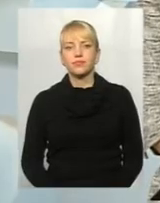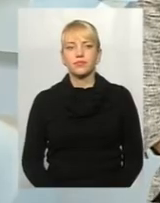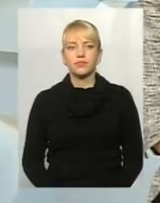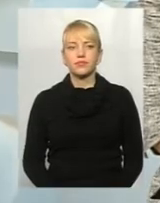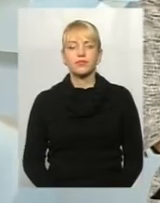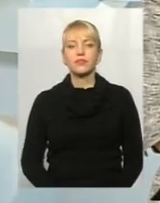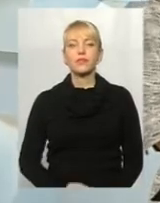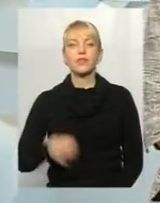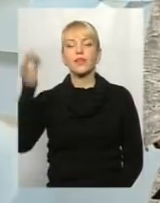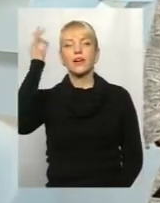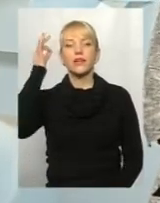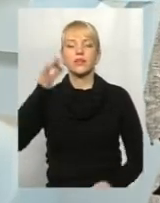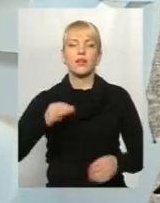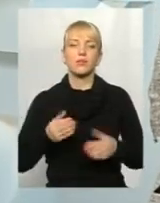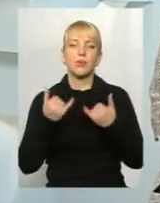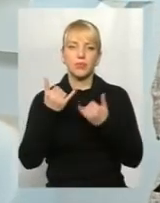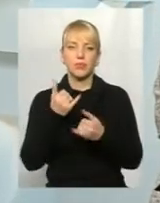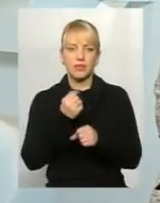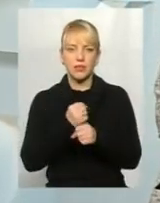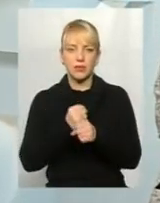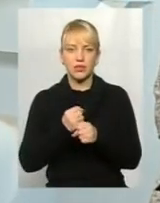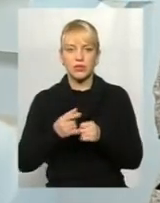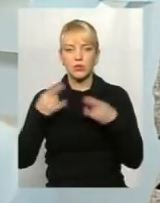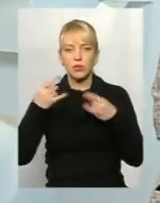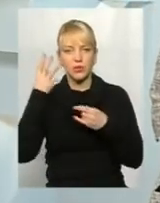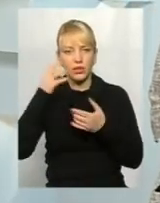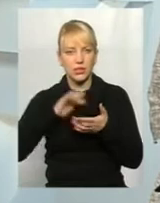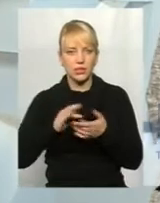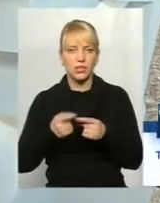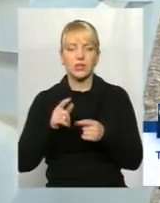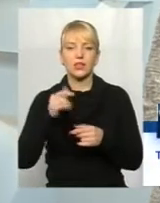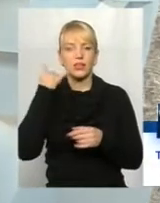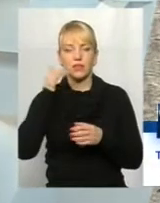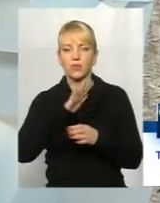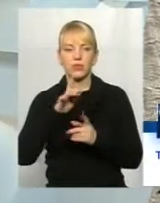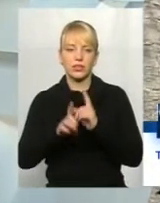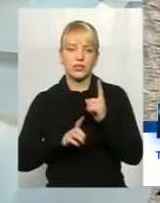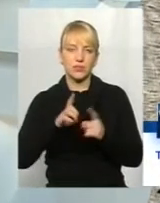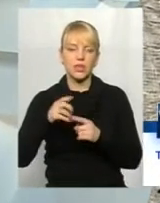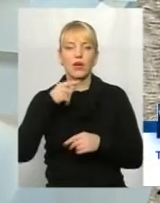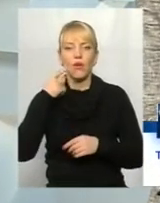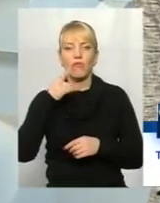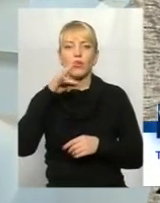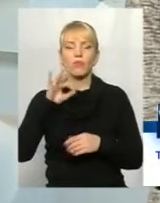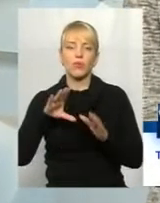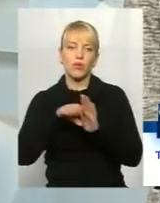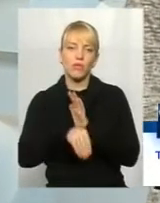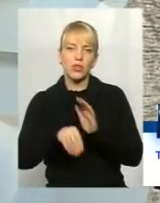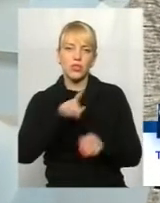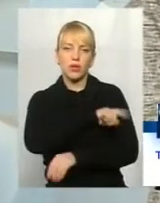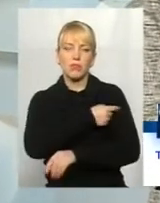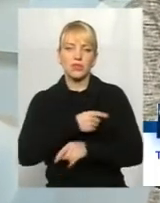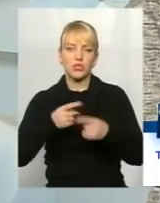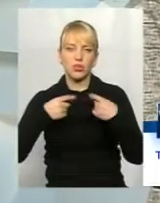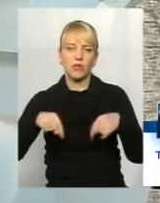Нагадаю, глядачам працюємо для вас у прямому ефірі. Телефонний змінний 61960. Говоримо про провадження медичної